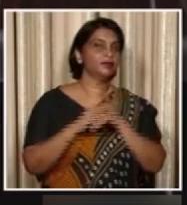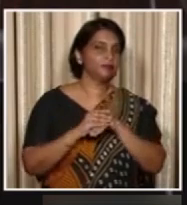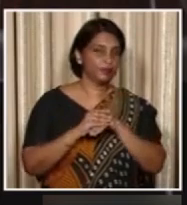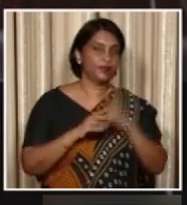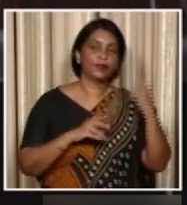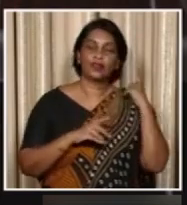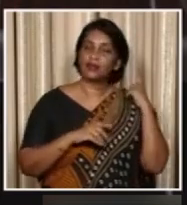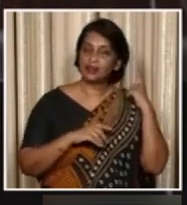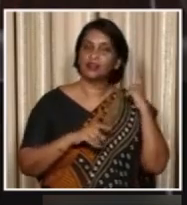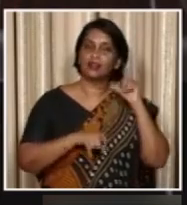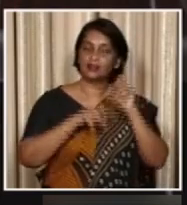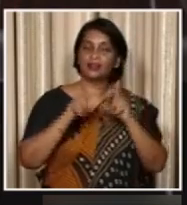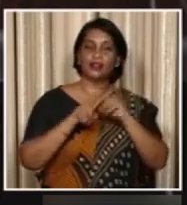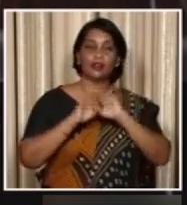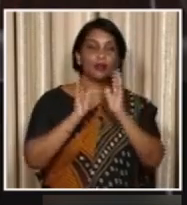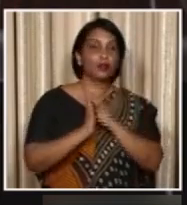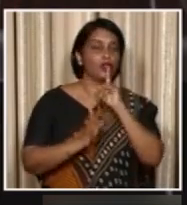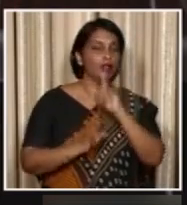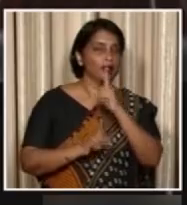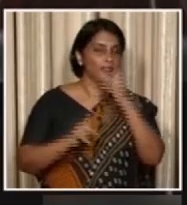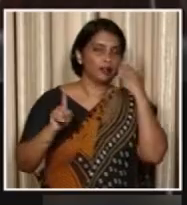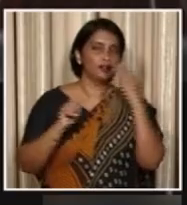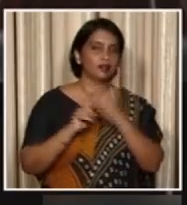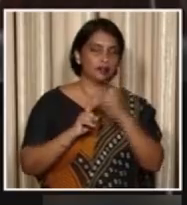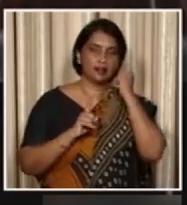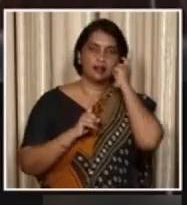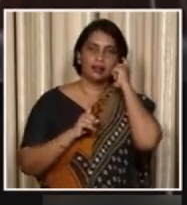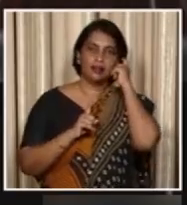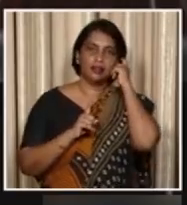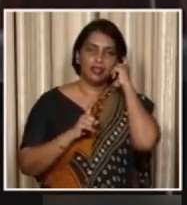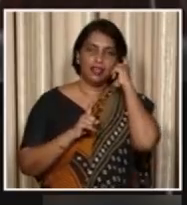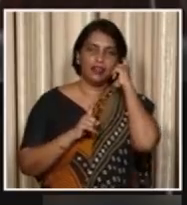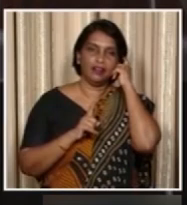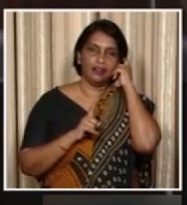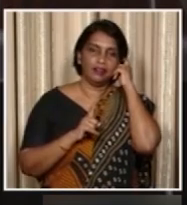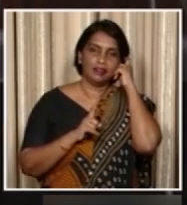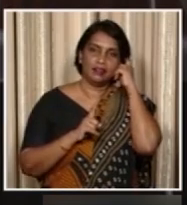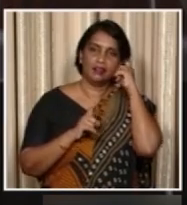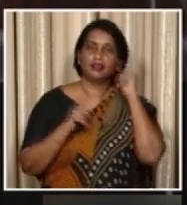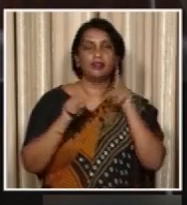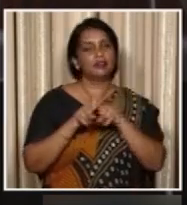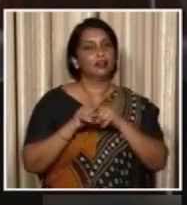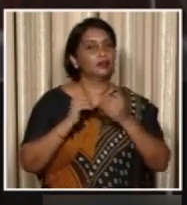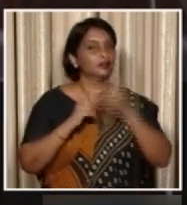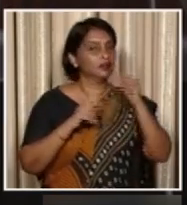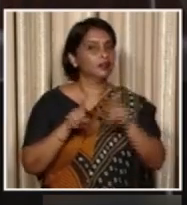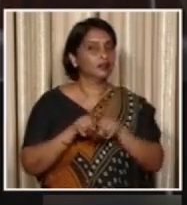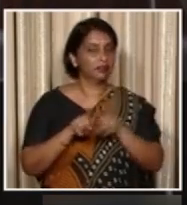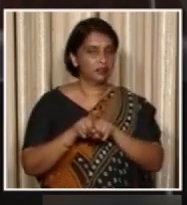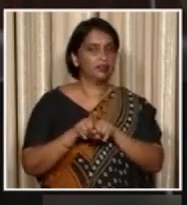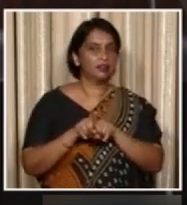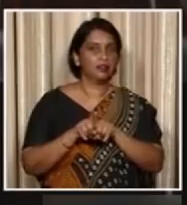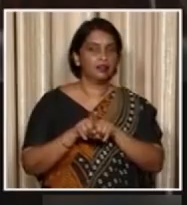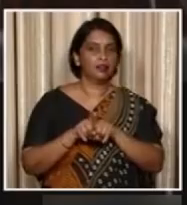හමුදා බට ගණන කියන්නේ තවත් එක් ඉලක්කමක් විතරයි. අනාගතයේදී වැදගත් වෙන්නේ කතරම් දුරට ජාතික